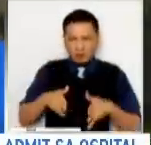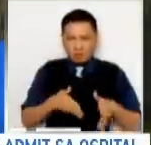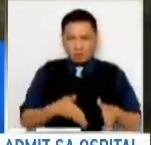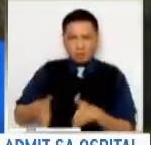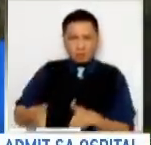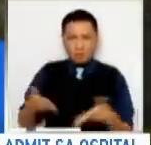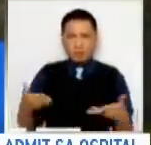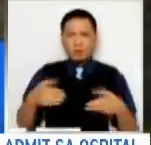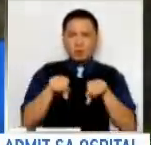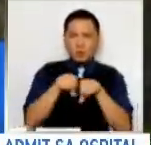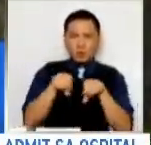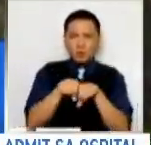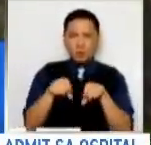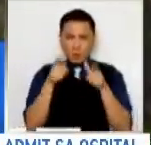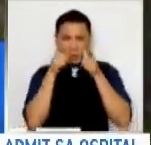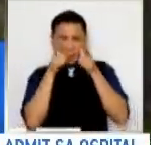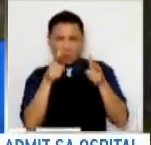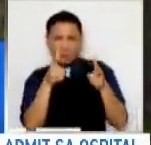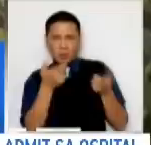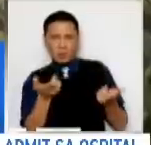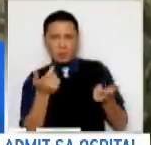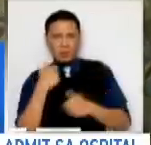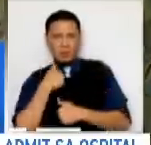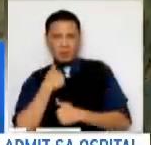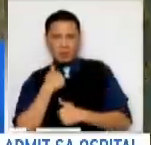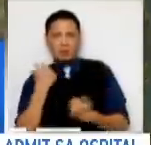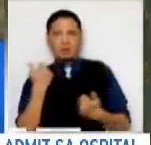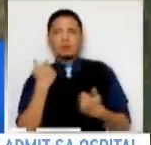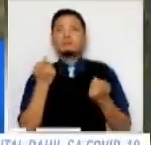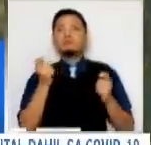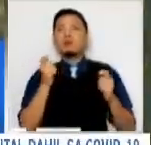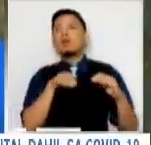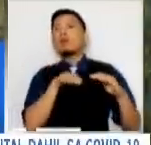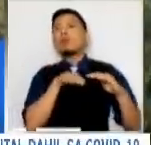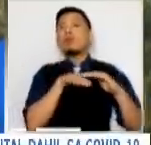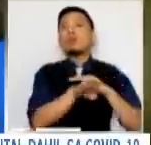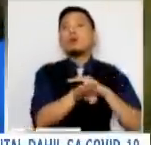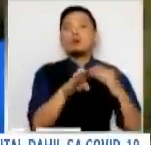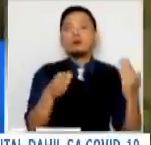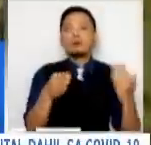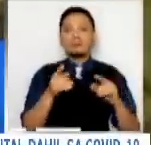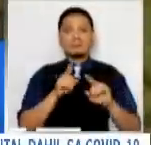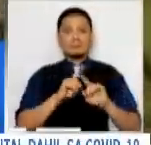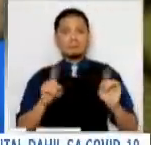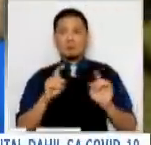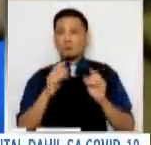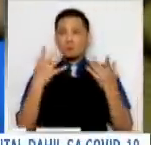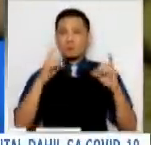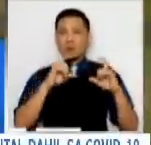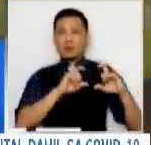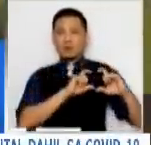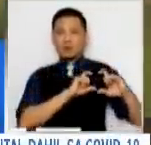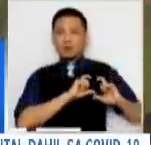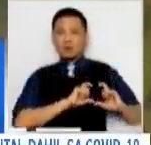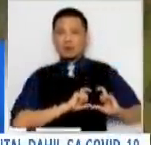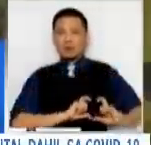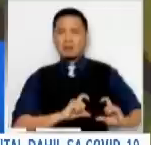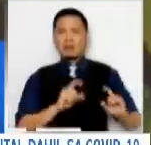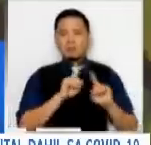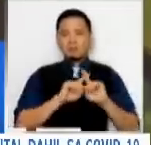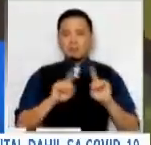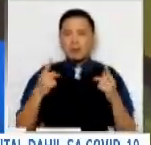nang sitahin para sa pag-counterflow sa Maynila. Wala ring patches ang kanyang uniforme pero meron siyang bullring at dog